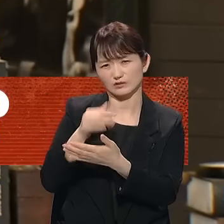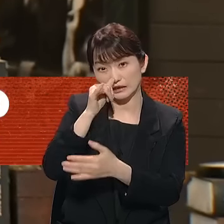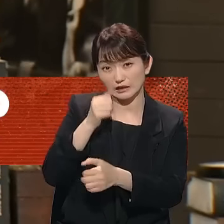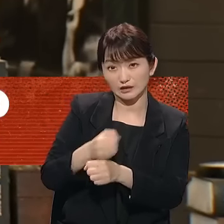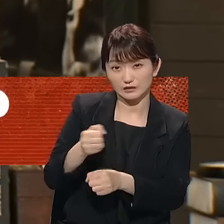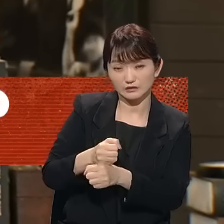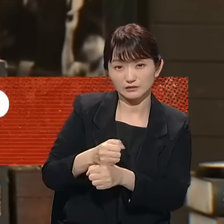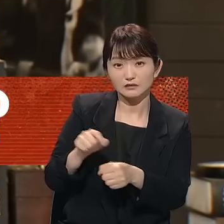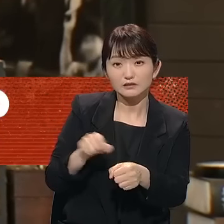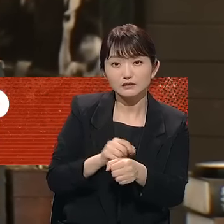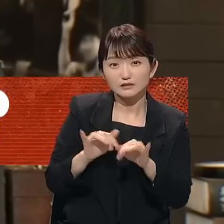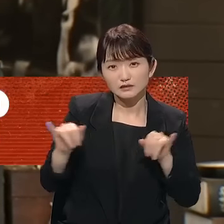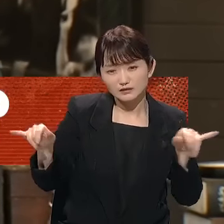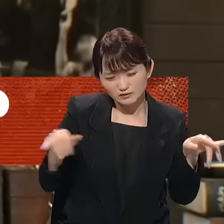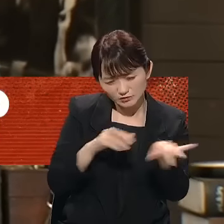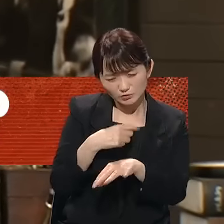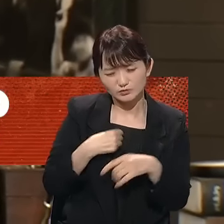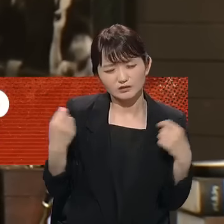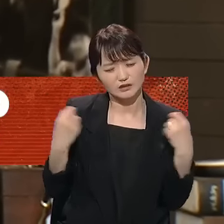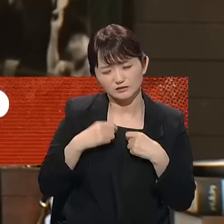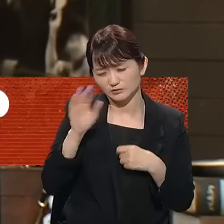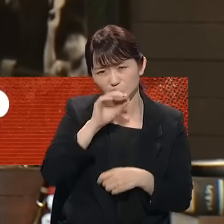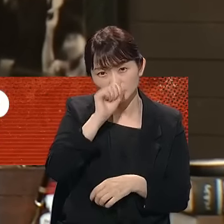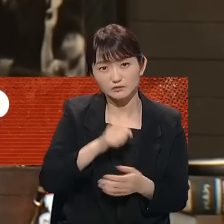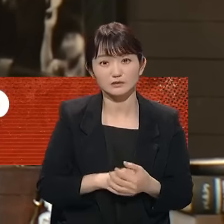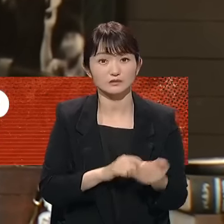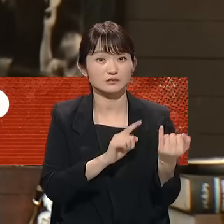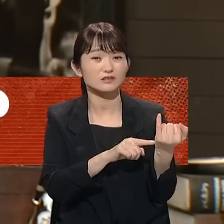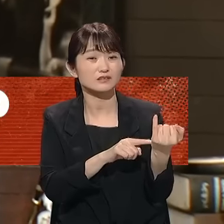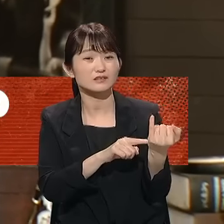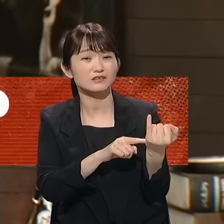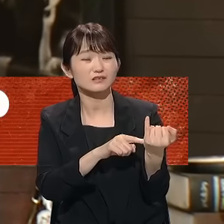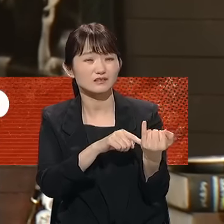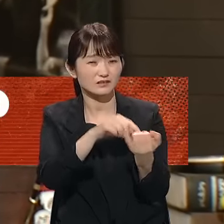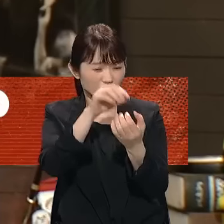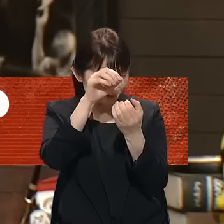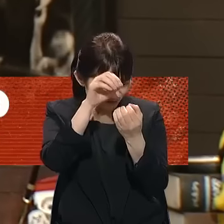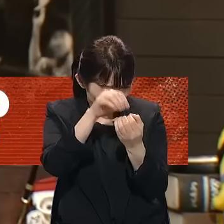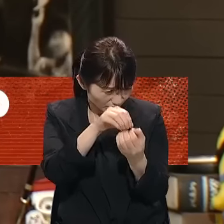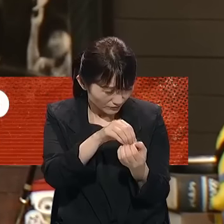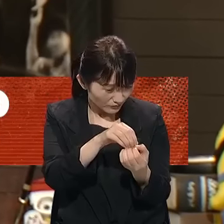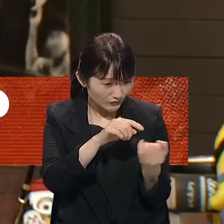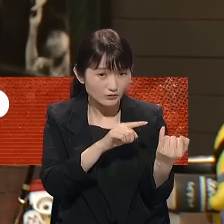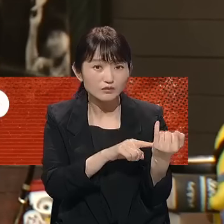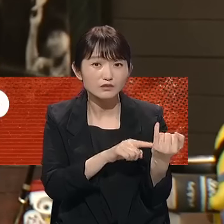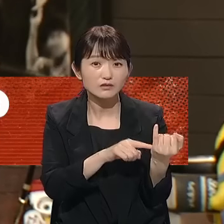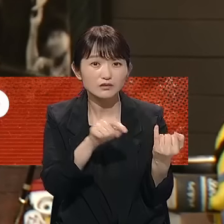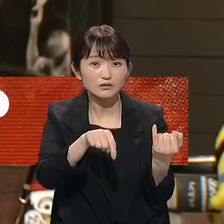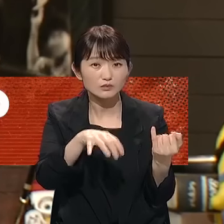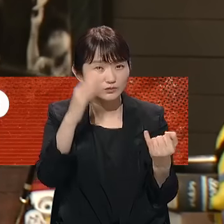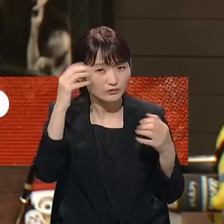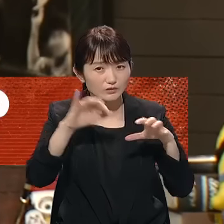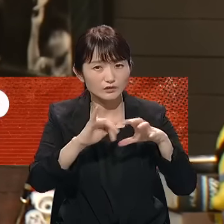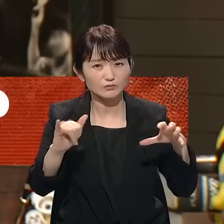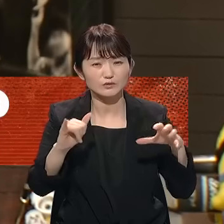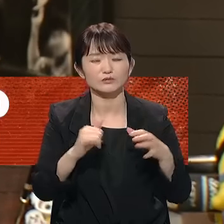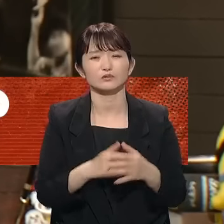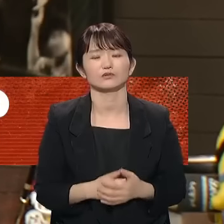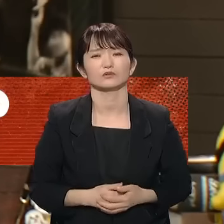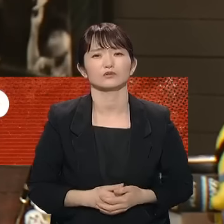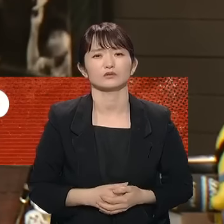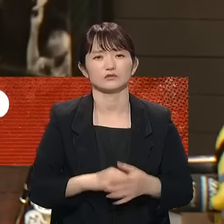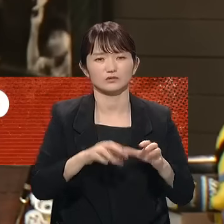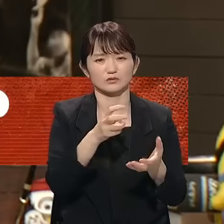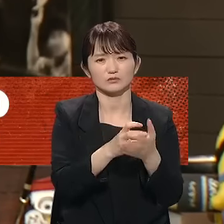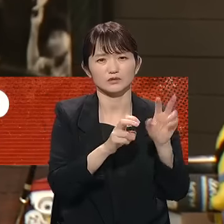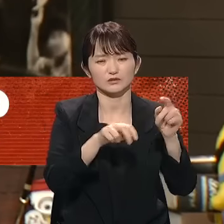특히 공공장소에서 안 입으면 좋지. 근데 너 혹시 유교거리니? 여기 대한민국이야. 헌법 21조 1항 사실상 표현의